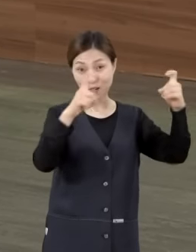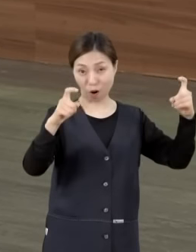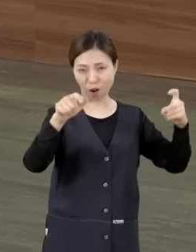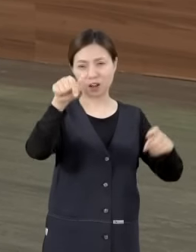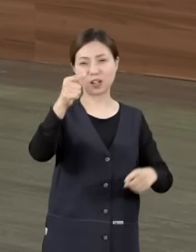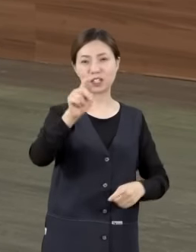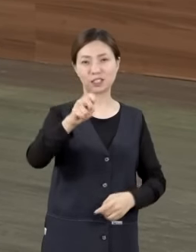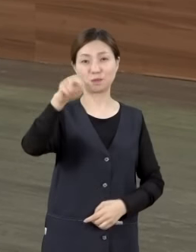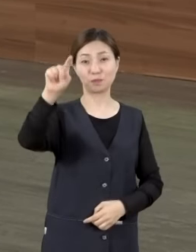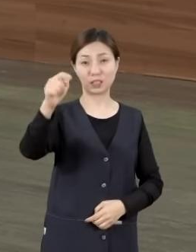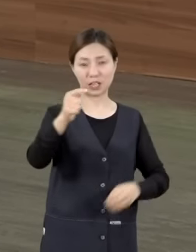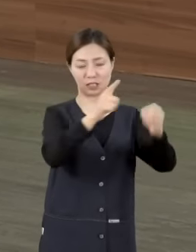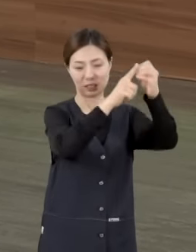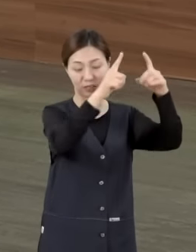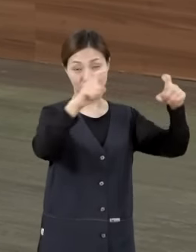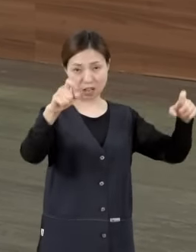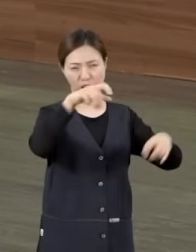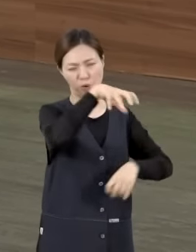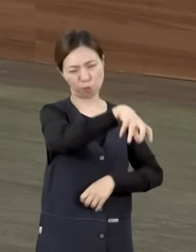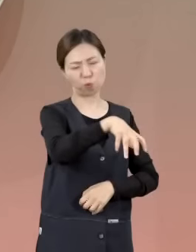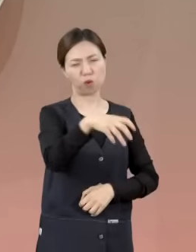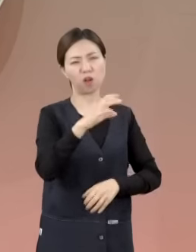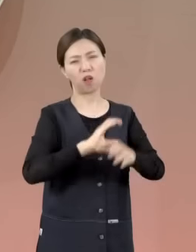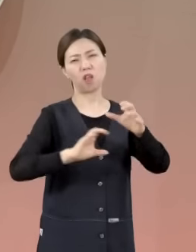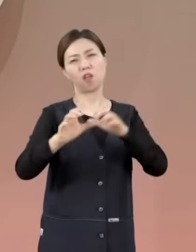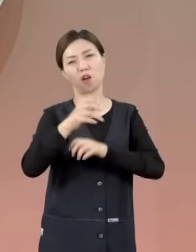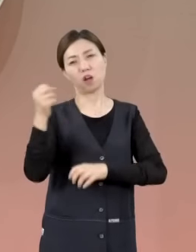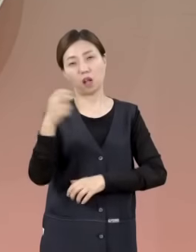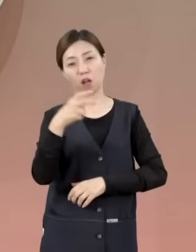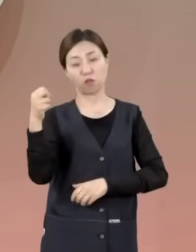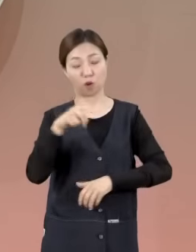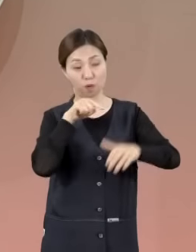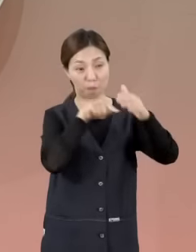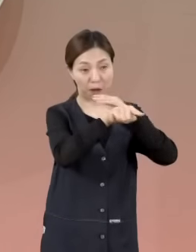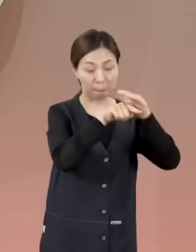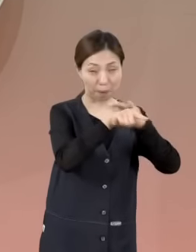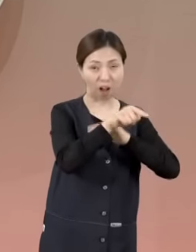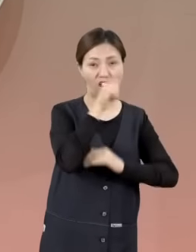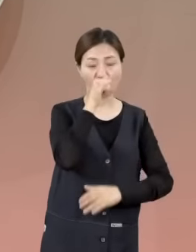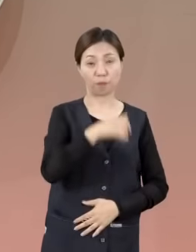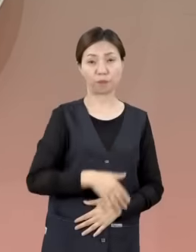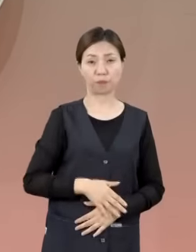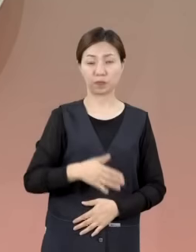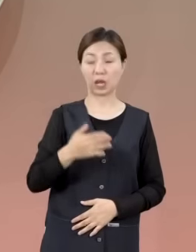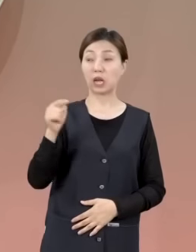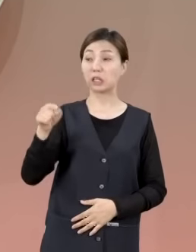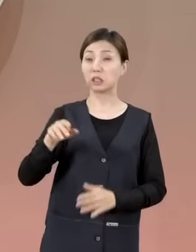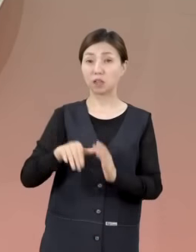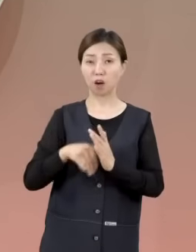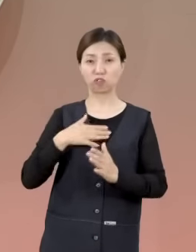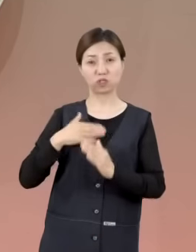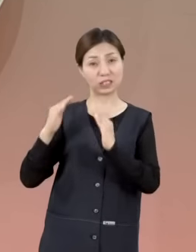더욱 자주 찾아갔습니다 당시 저의 집이